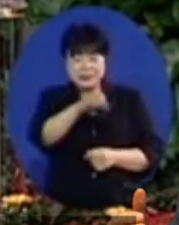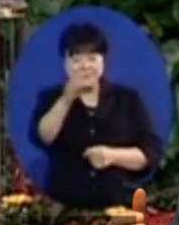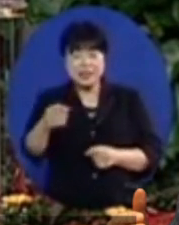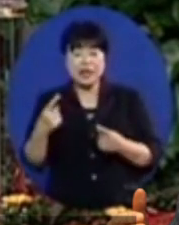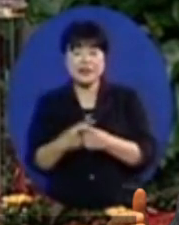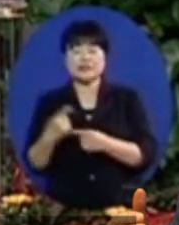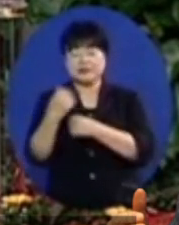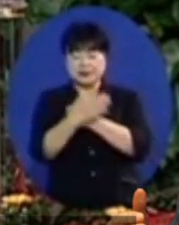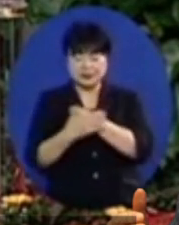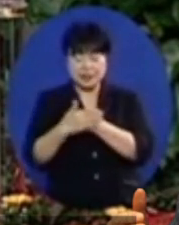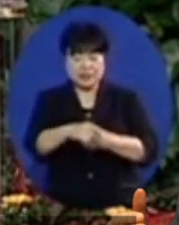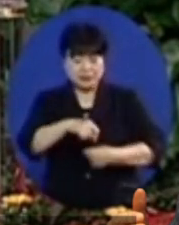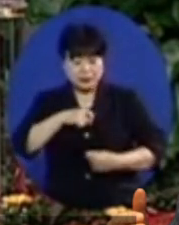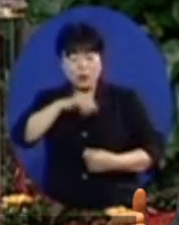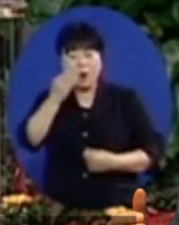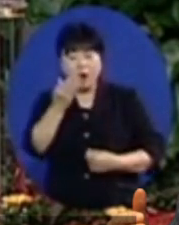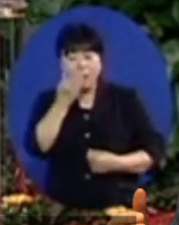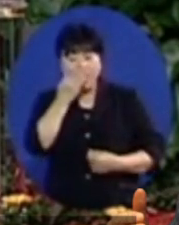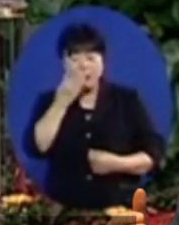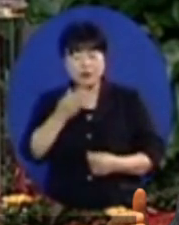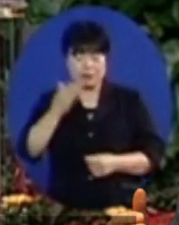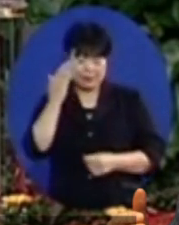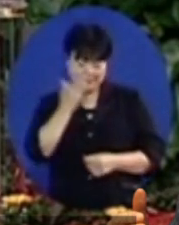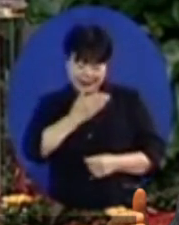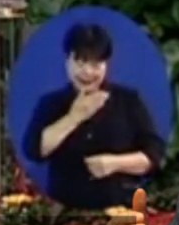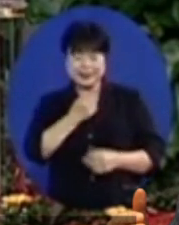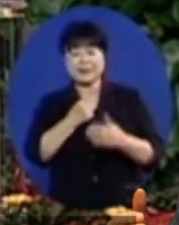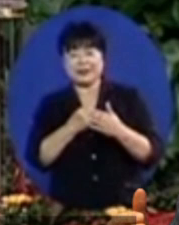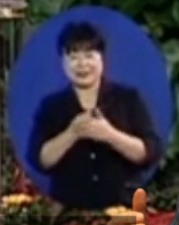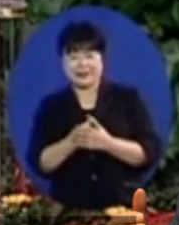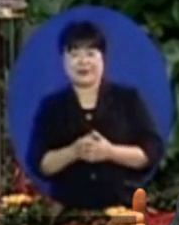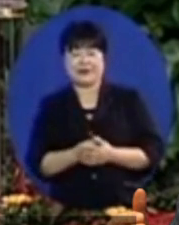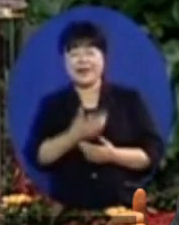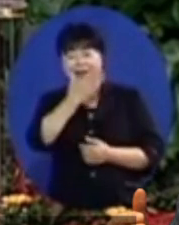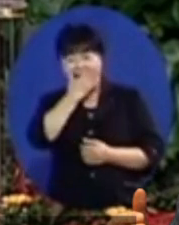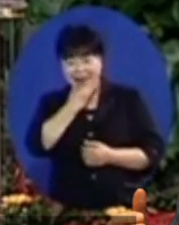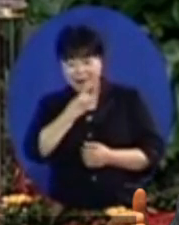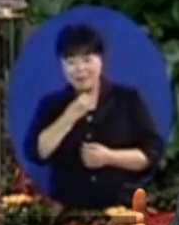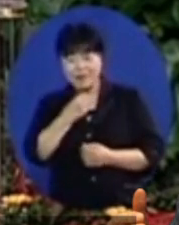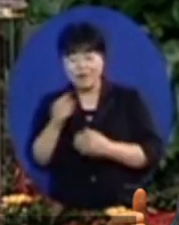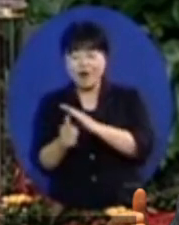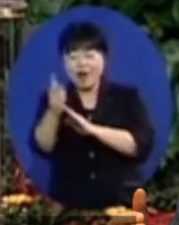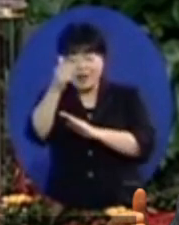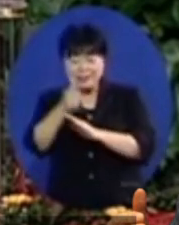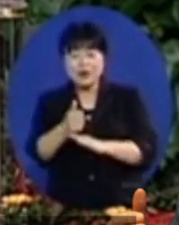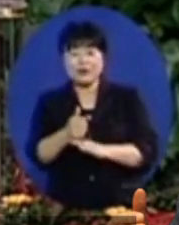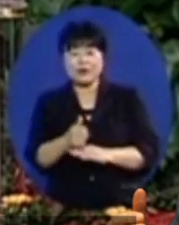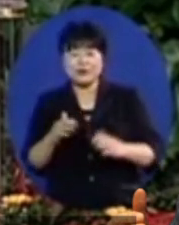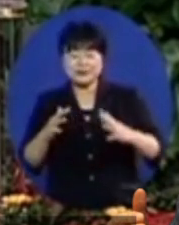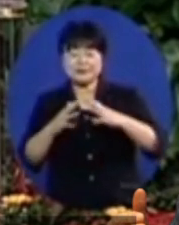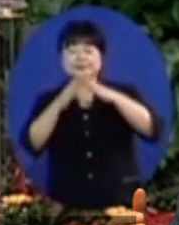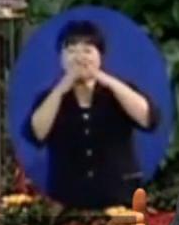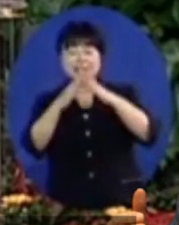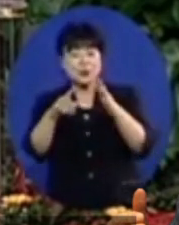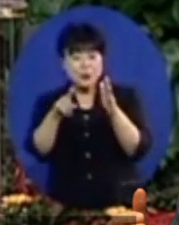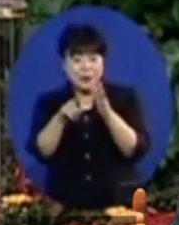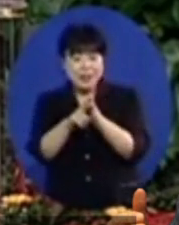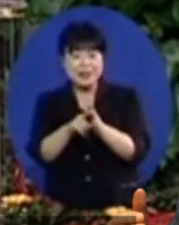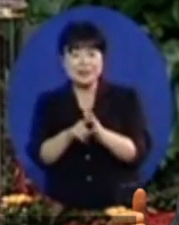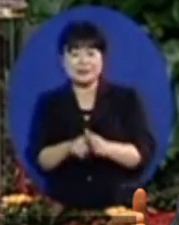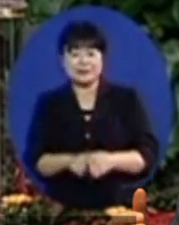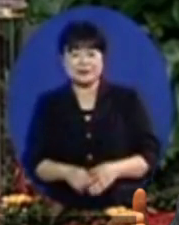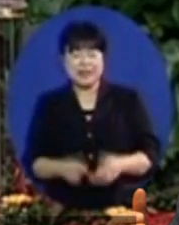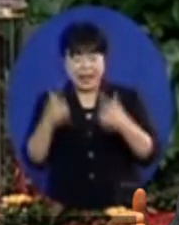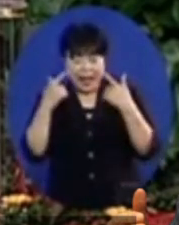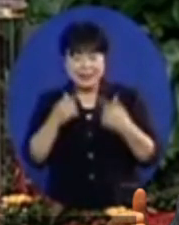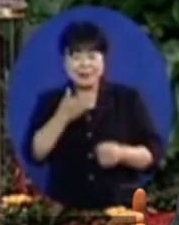대속으로 의롭고 거룩하고 성결합니다. 그러므로 우리가 행복하고 성공적인 인생집을 짓기 위해서는 늘